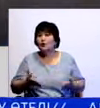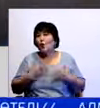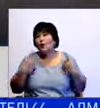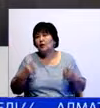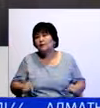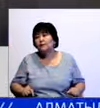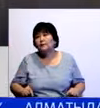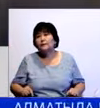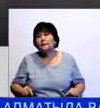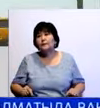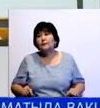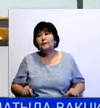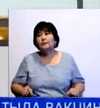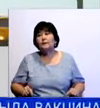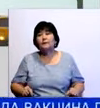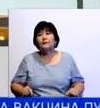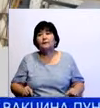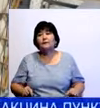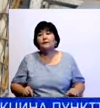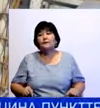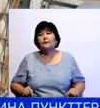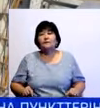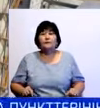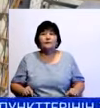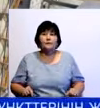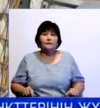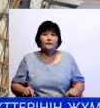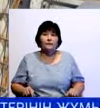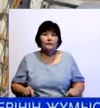Азамат Әуесхан, Нұржан Мұзарап, Шенқанат Махамбетов, Қызылорда телеарнасы, Шиелі ауданынан.